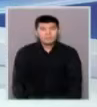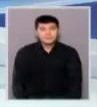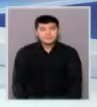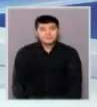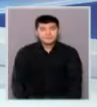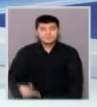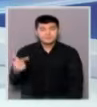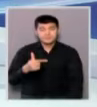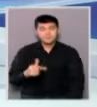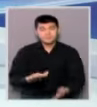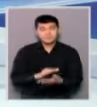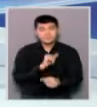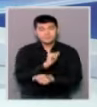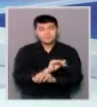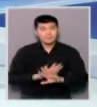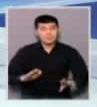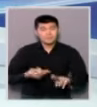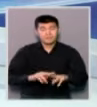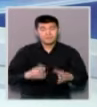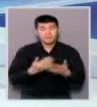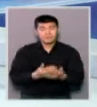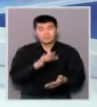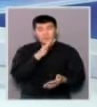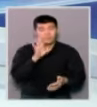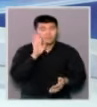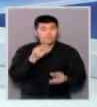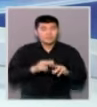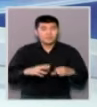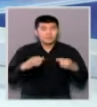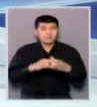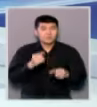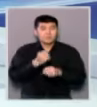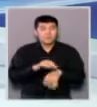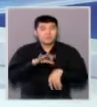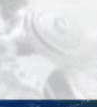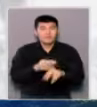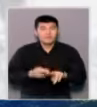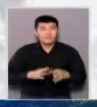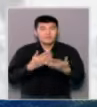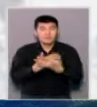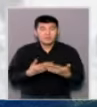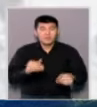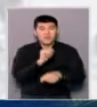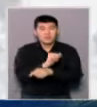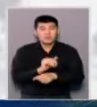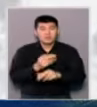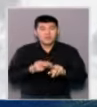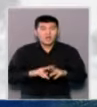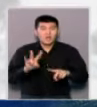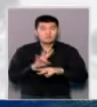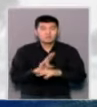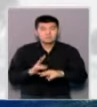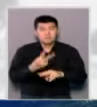в от рауни будет горячей воды в течение двух дней так как будут проведены испытания магистральных тепловых сетей на